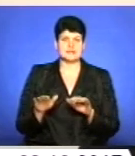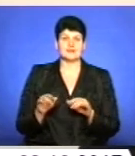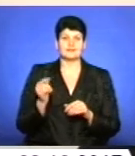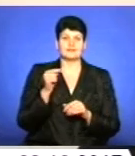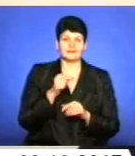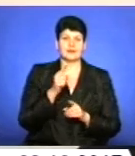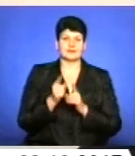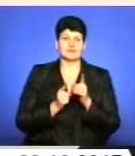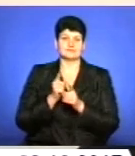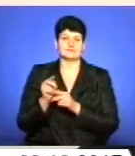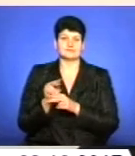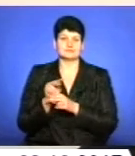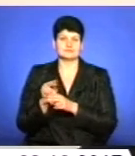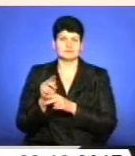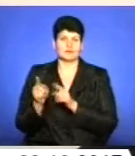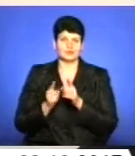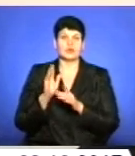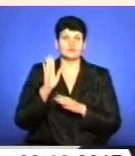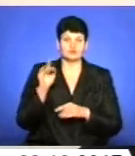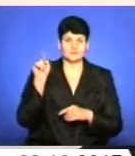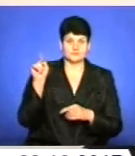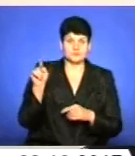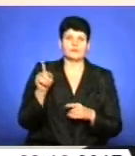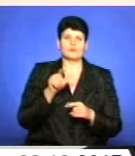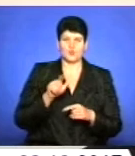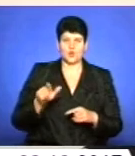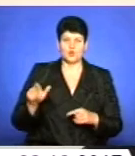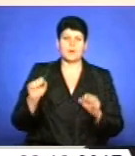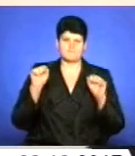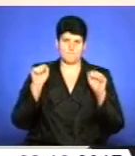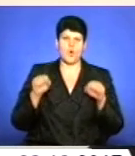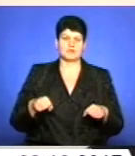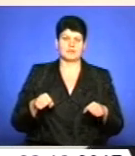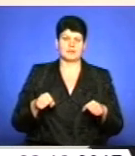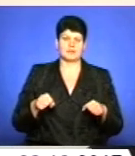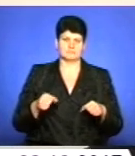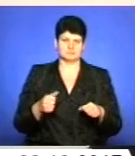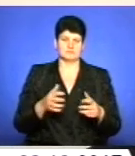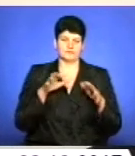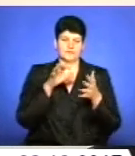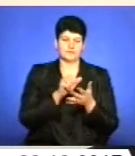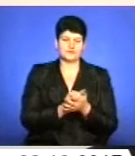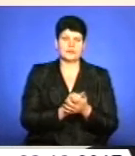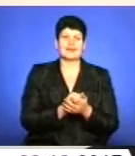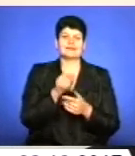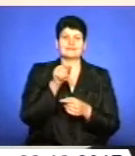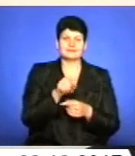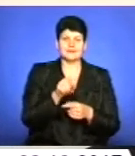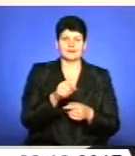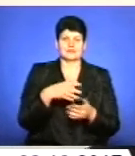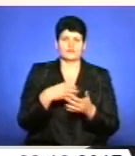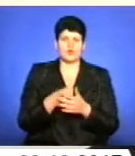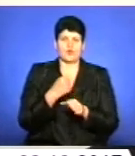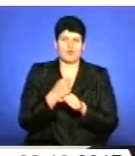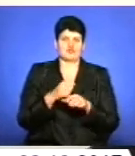тих реконструкцій, які будуть відбуватися, щоб люди могли претендувати на ті торгові свої